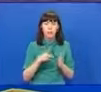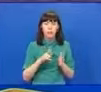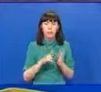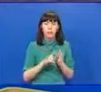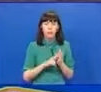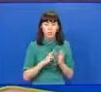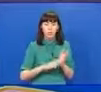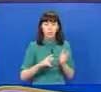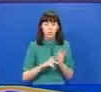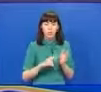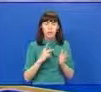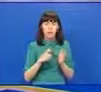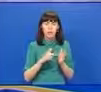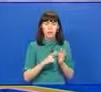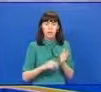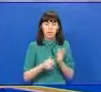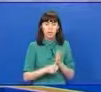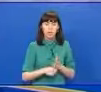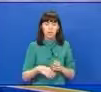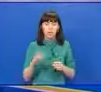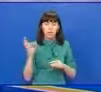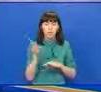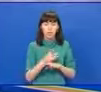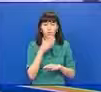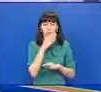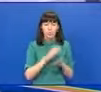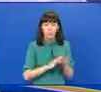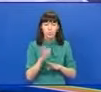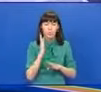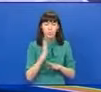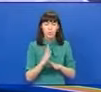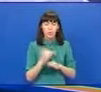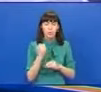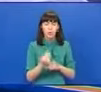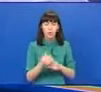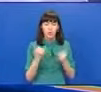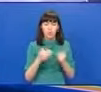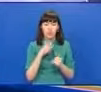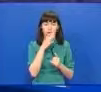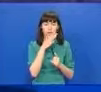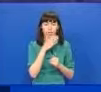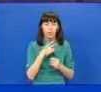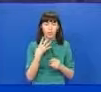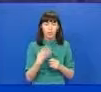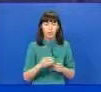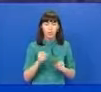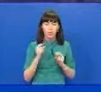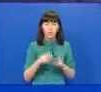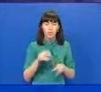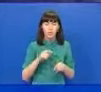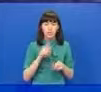1981-86 жылы туылған үшеу өз әрекеттерін тек түнгі уақыттарда жүзеге асырып отырған. Олардың қазіргі уақытта 4 қылмысқа қатысы бар